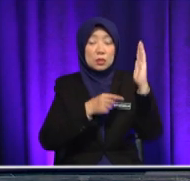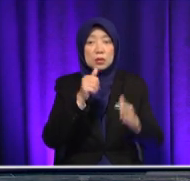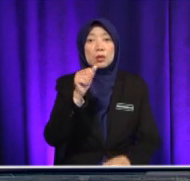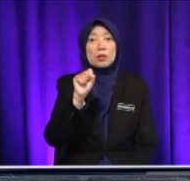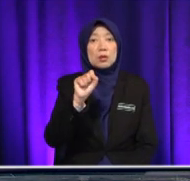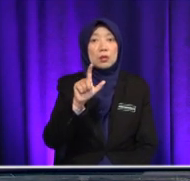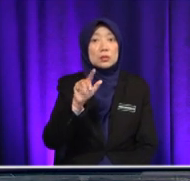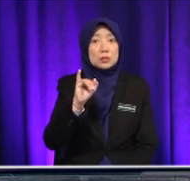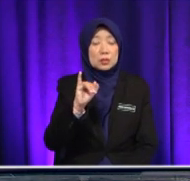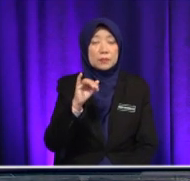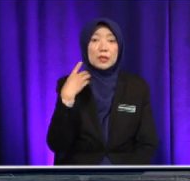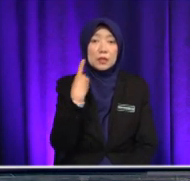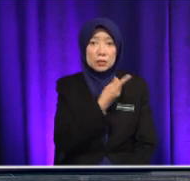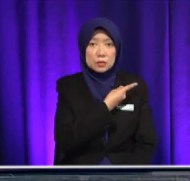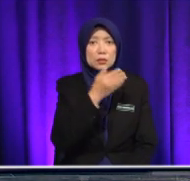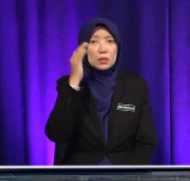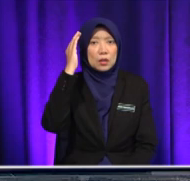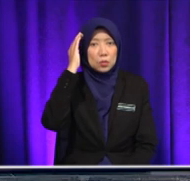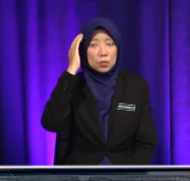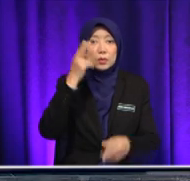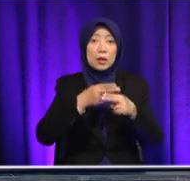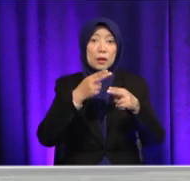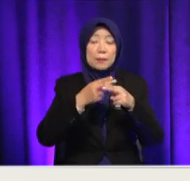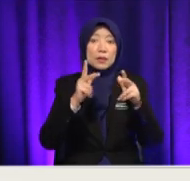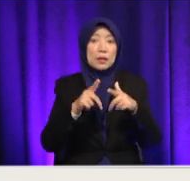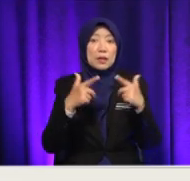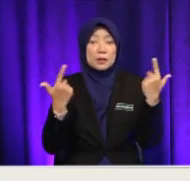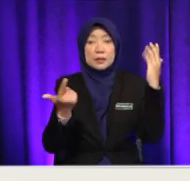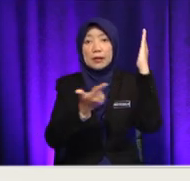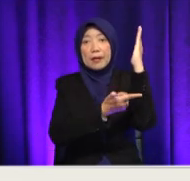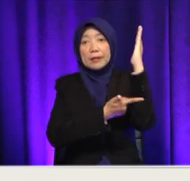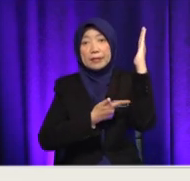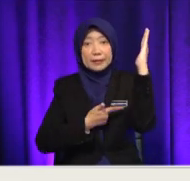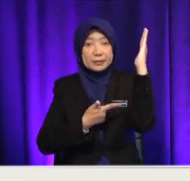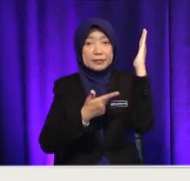So kita tahu bahawa getah asli ataupun nama lainnya adalah latex.